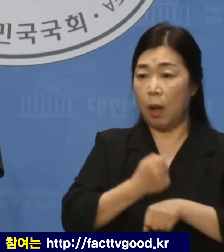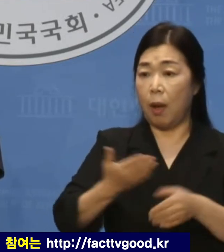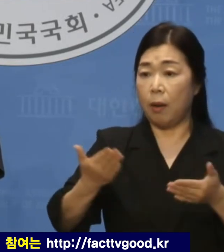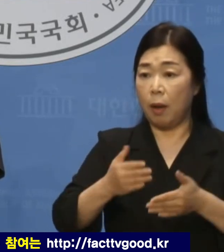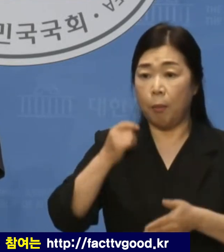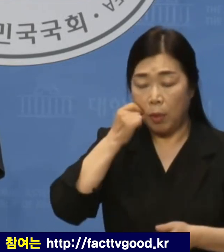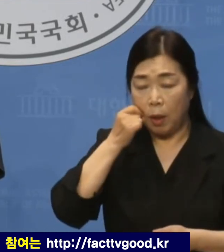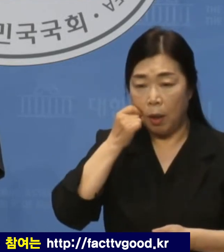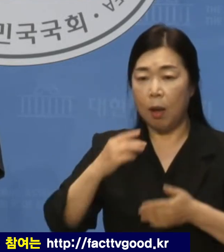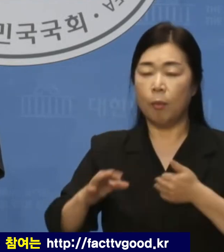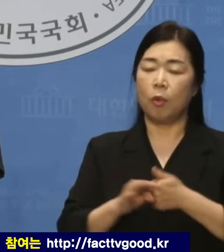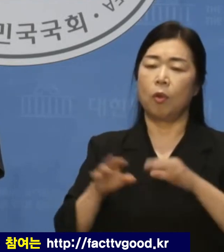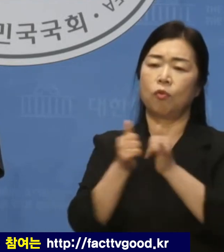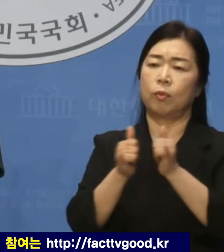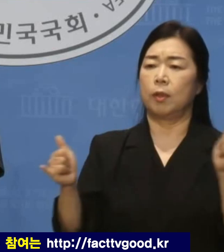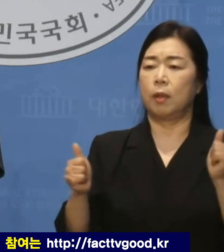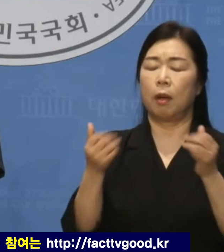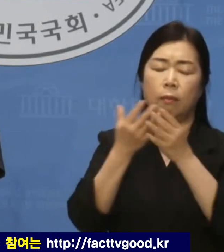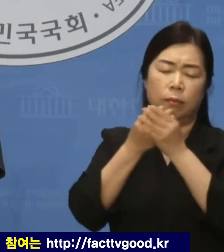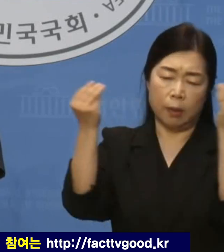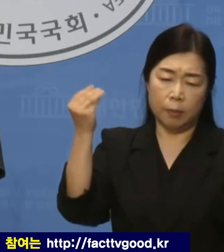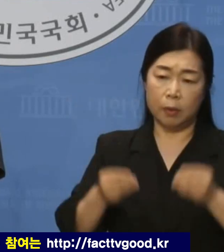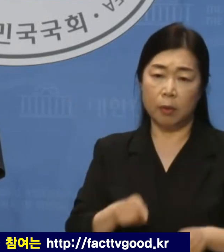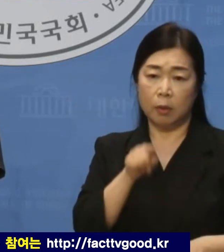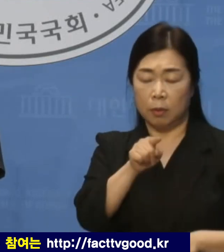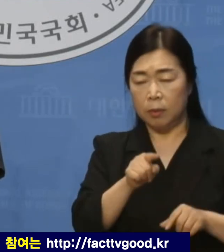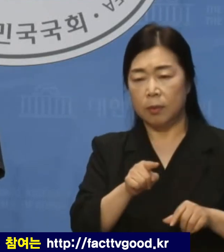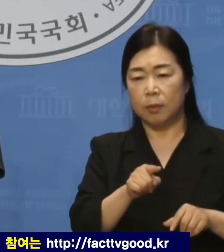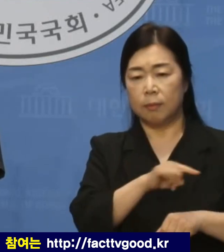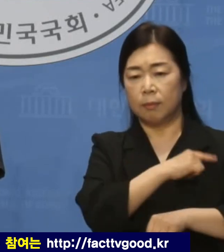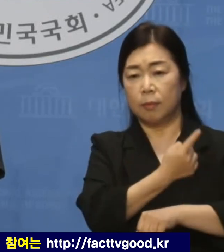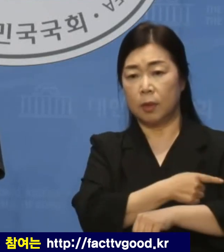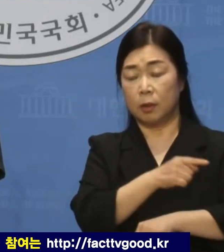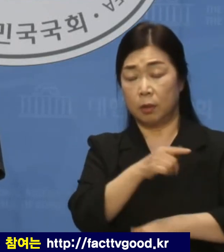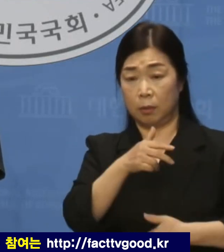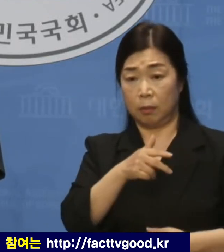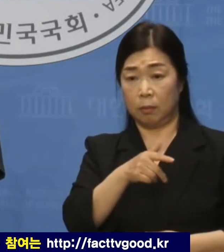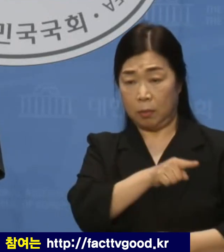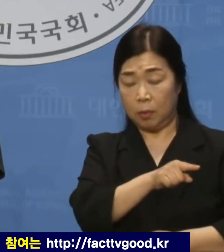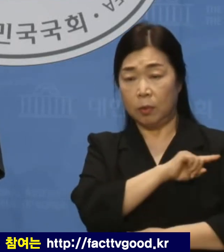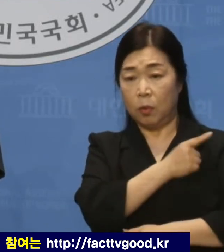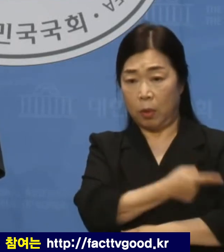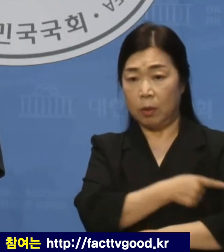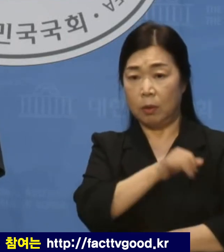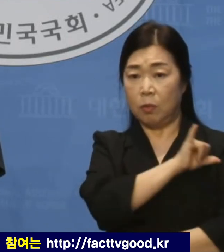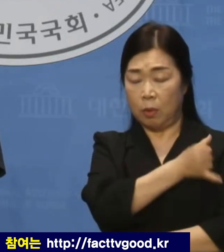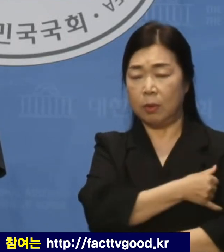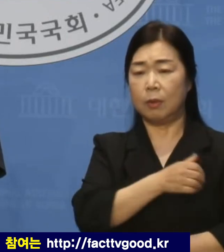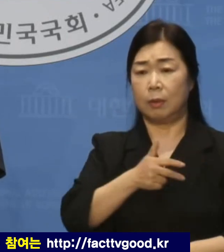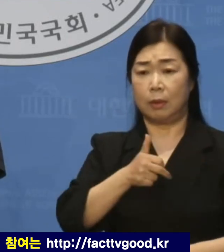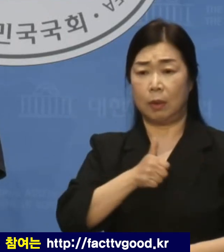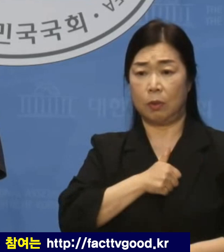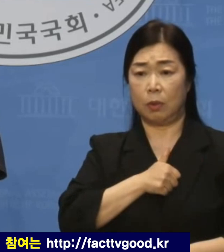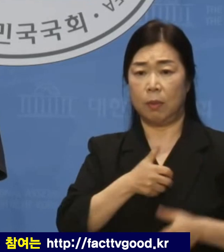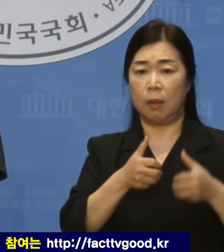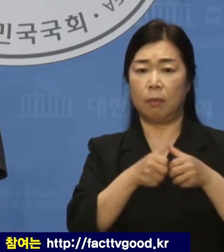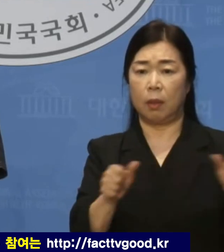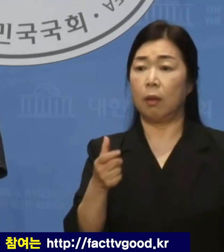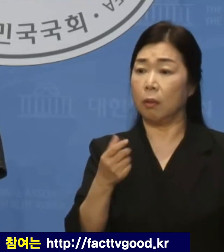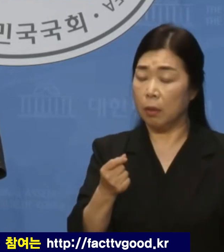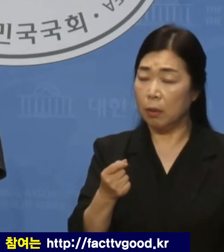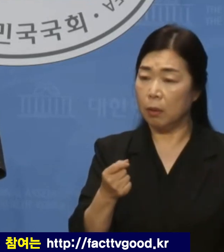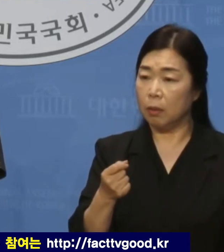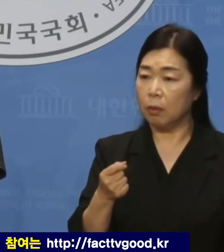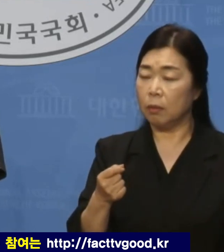못한다면 국민으로부터 외면받고 그 권위는 땅에 떨어지고 말 것입니다. 그렇다고 우리